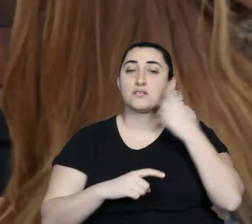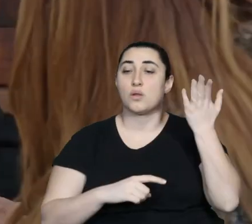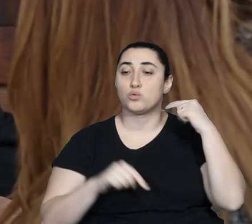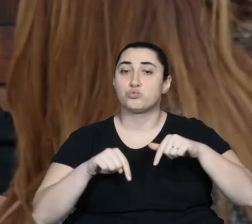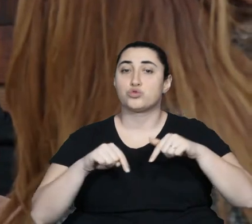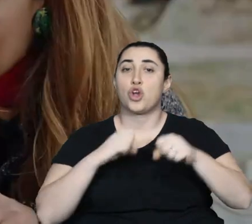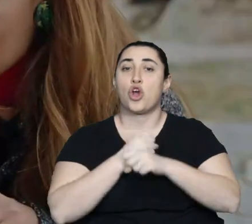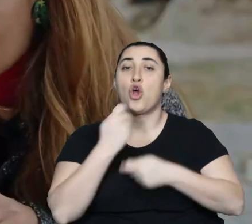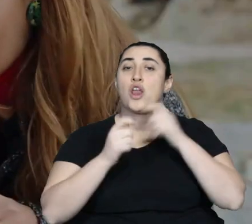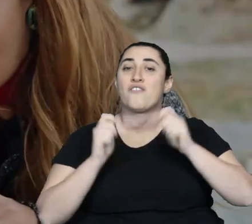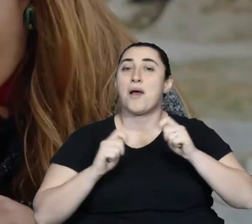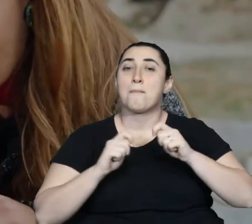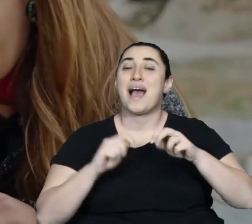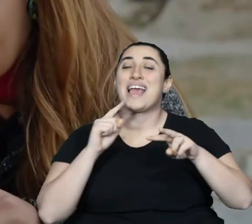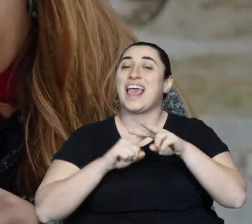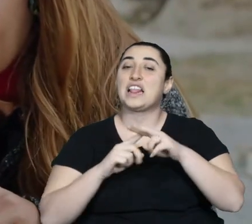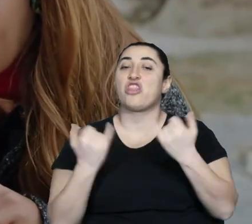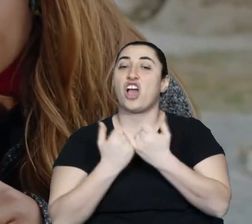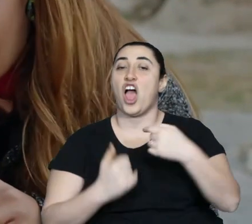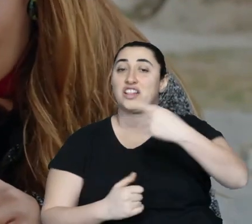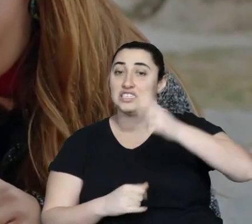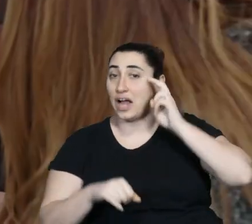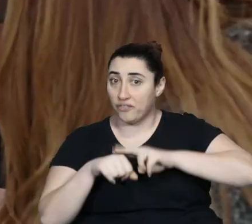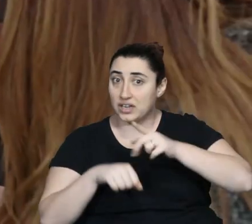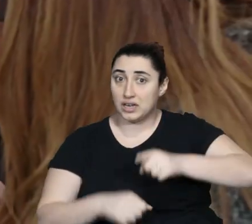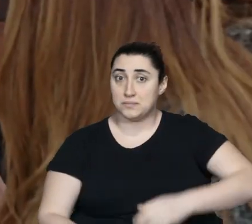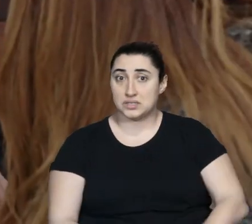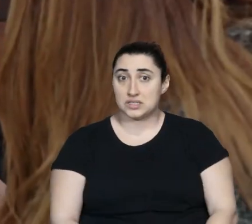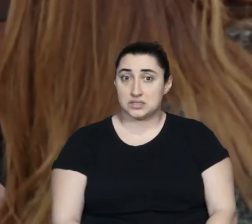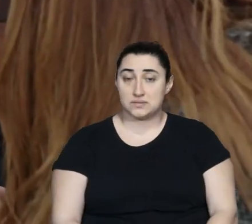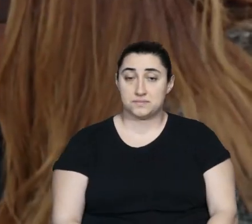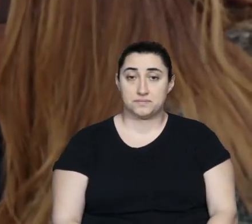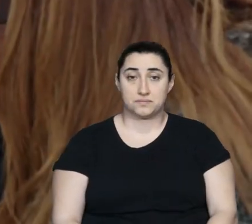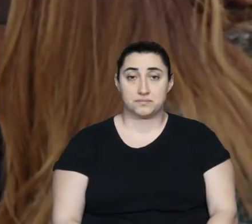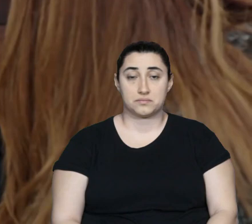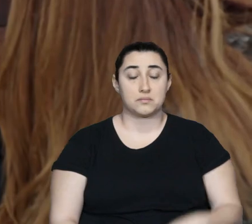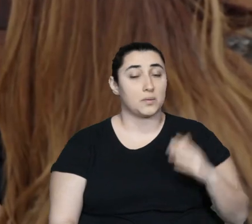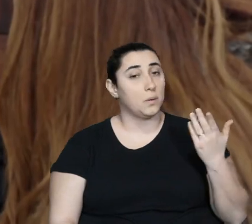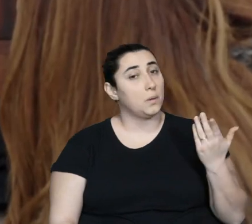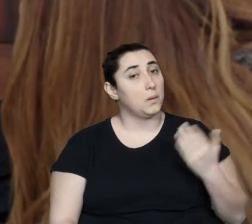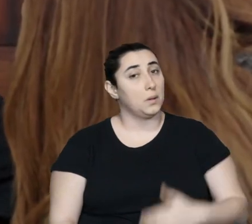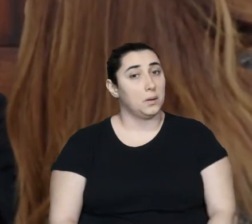önce burada görev yapan Kenan Yanardağ'ın kardeşi. Hatırlıyor musun? Allah Allah.